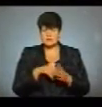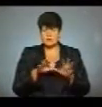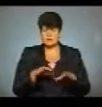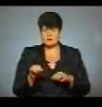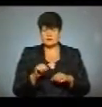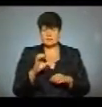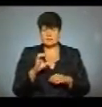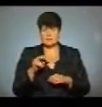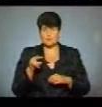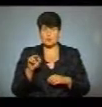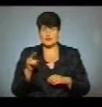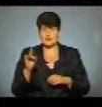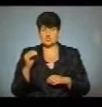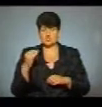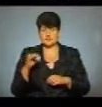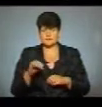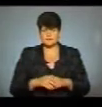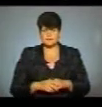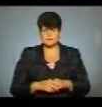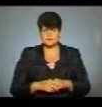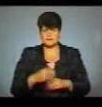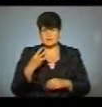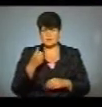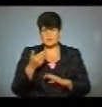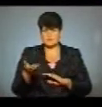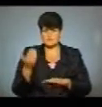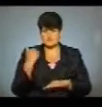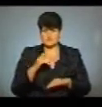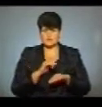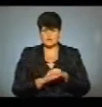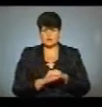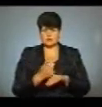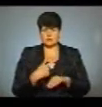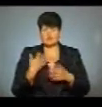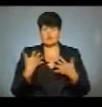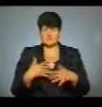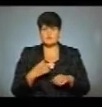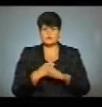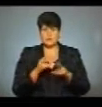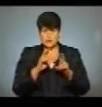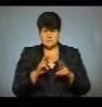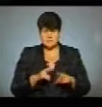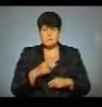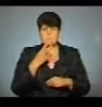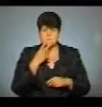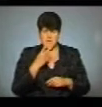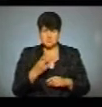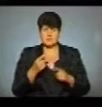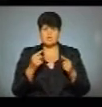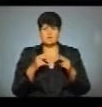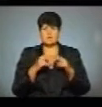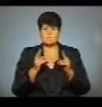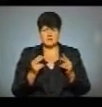Теребовлі Сергій Поперечний. 3 роки назад фактично ми його вже зробили обстеження, ми бачили, що міст зруйнується